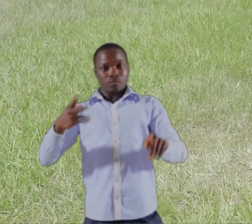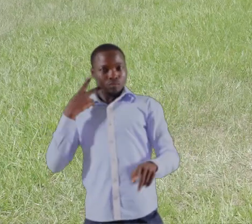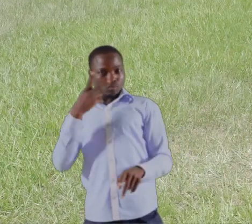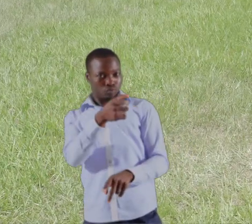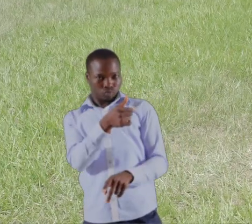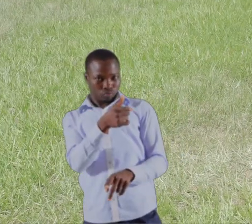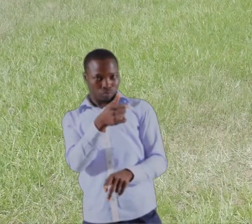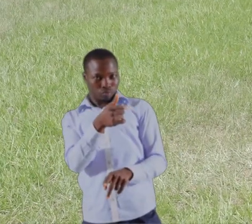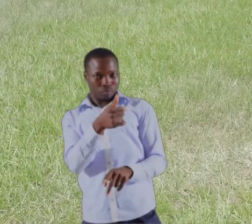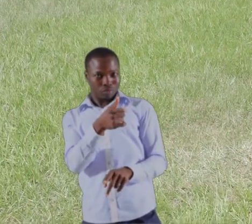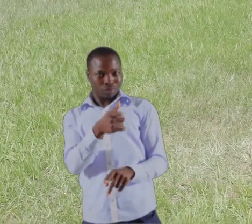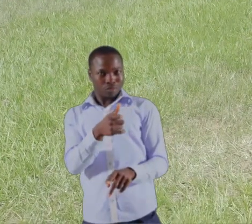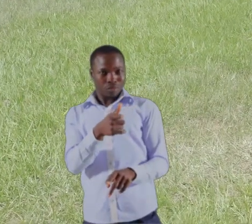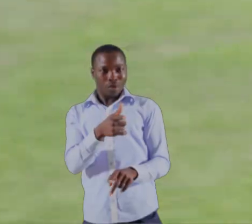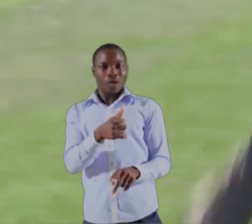geste du rouleau ventral.